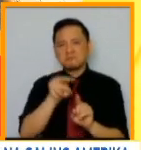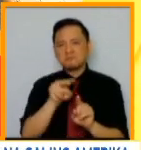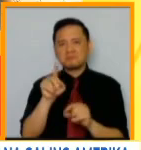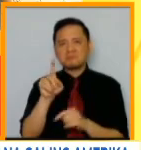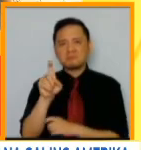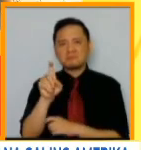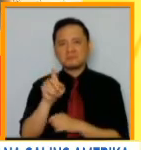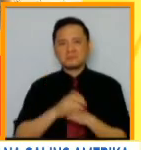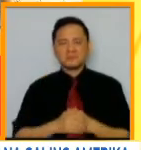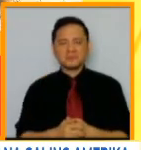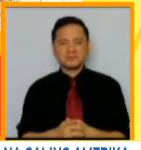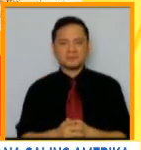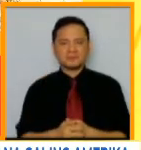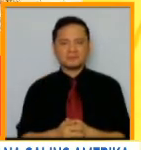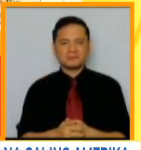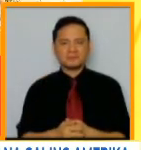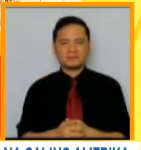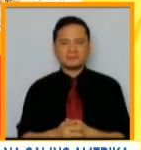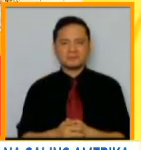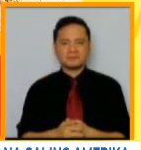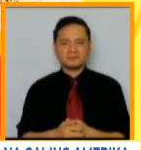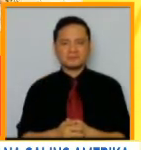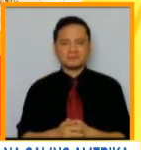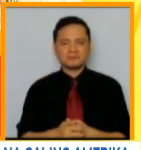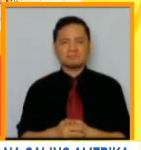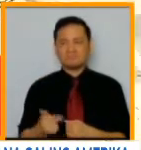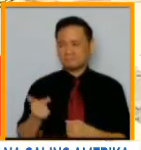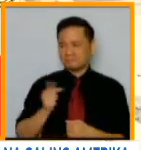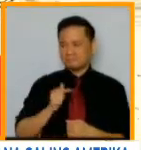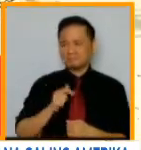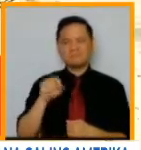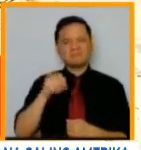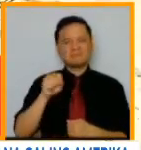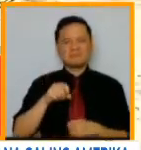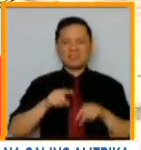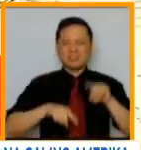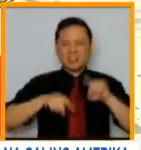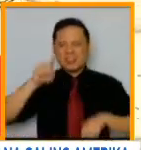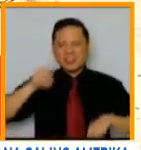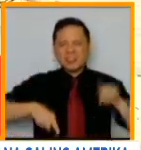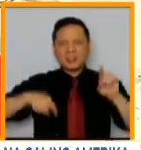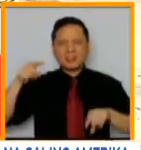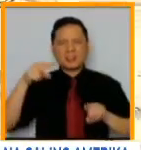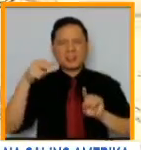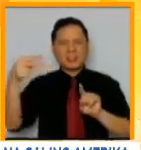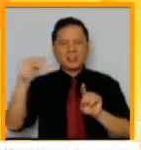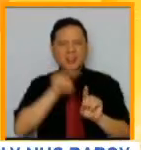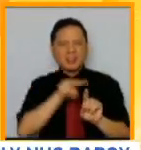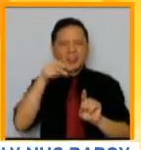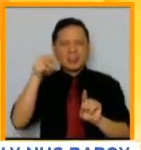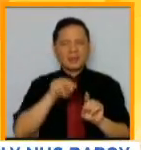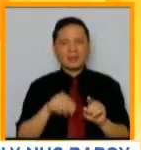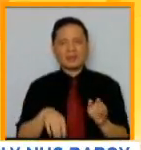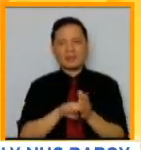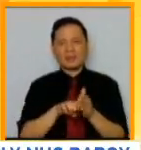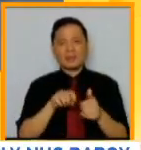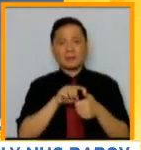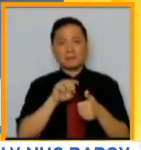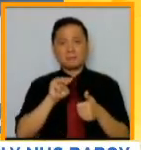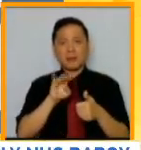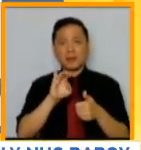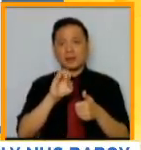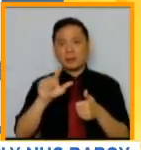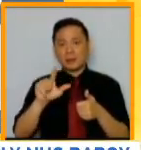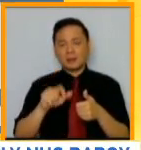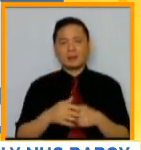Igan, Ate Sue, makakaiba ang reaksyon ng masa kaugnay sa isyong ito. Gaya nga ni Michael Mendoza, siya sang-ayon.